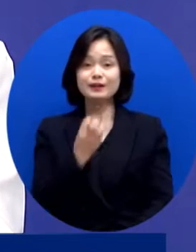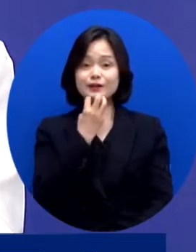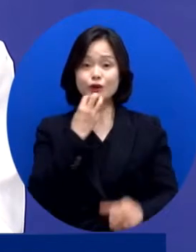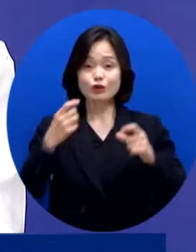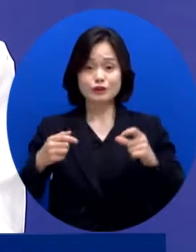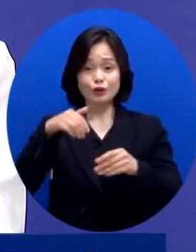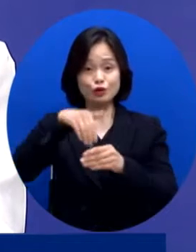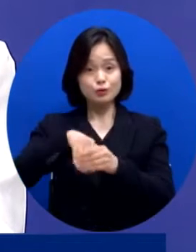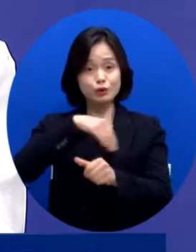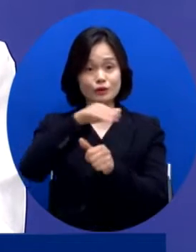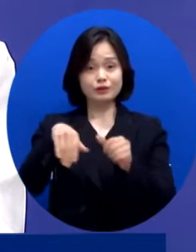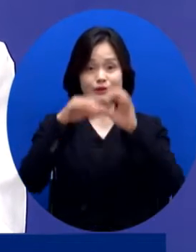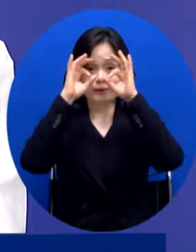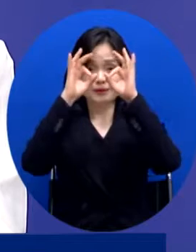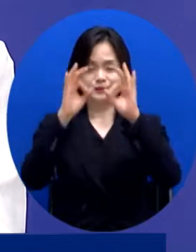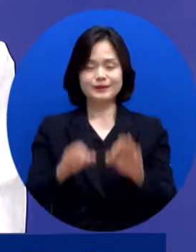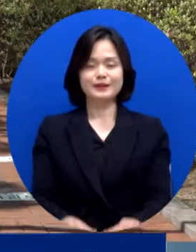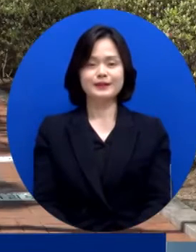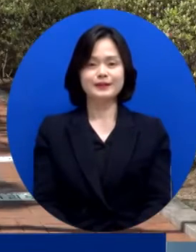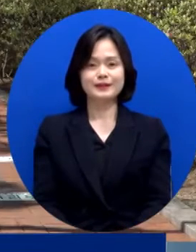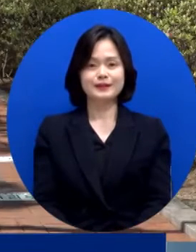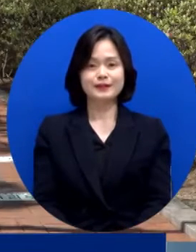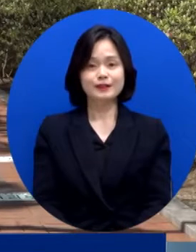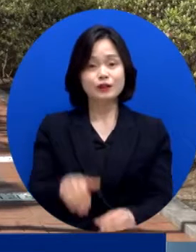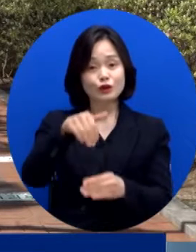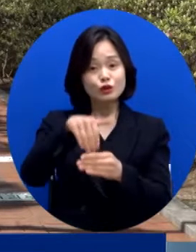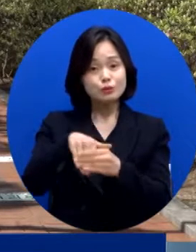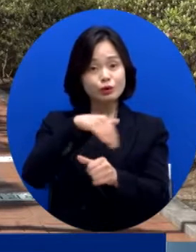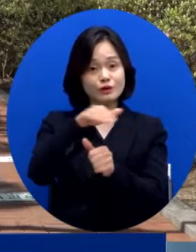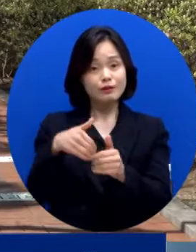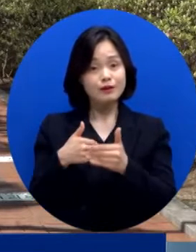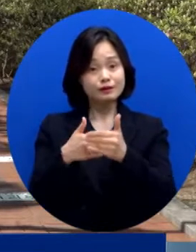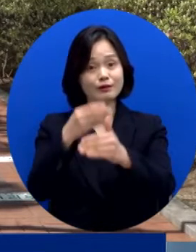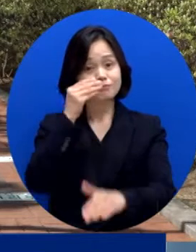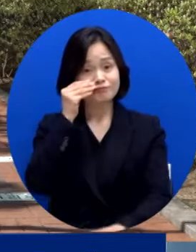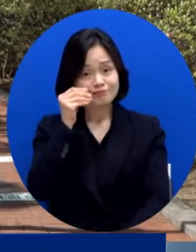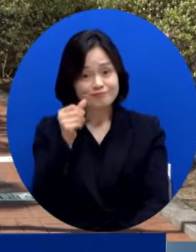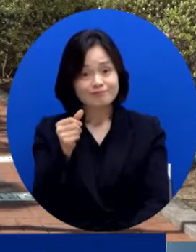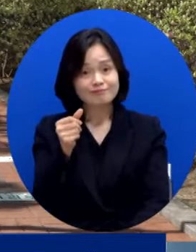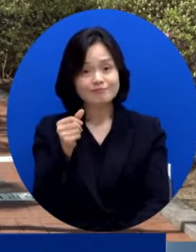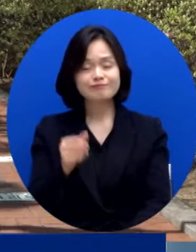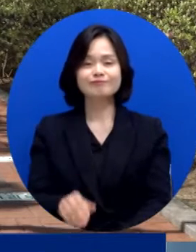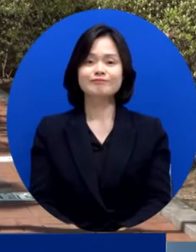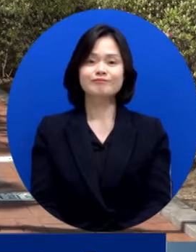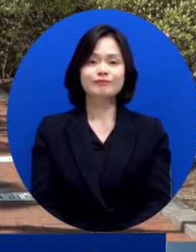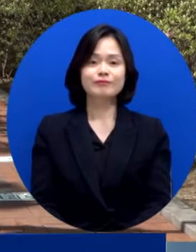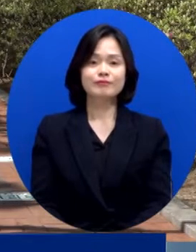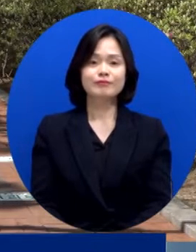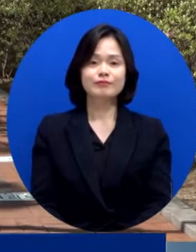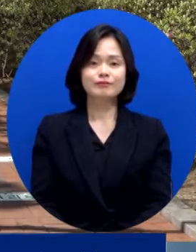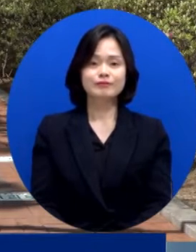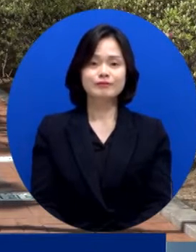투표소 현장 연결합니다. 김인혜 기자, 투표는 순조롭게 진행되고 있습니까?